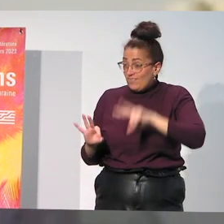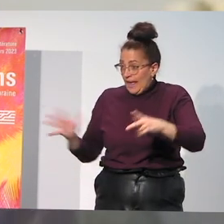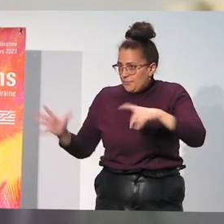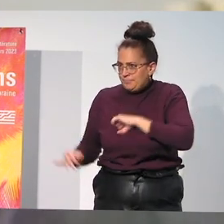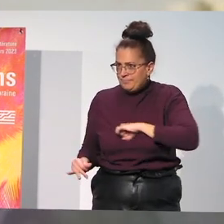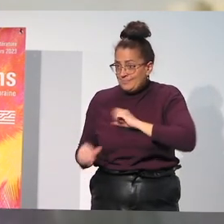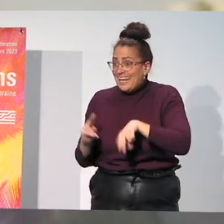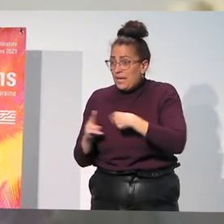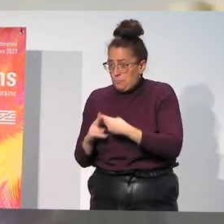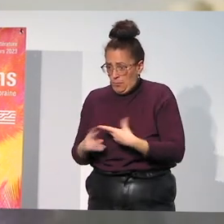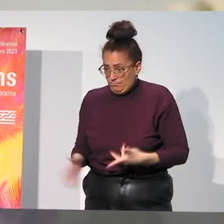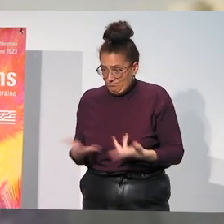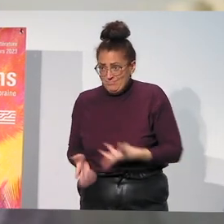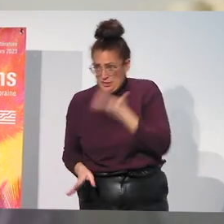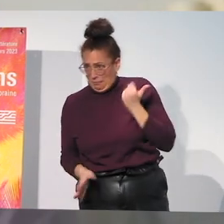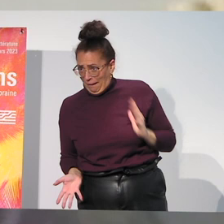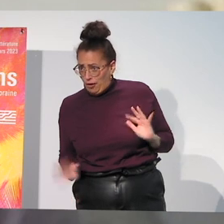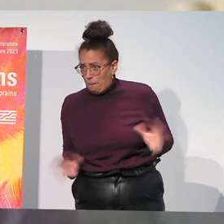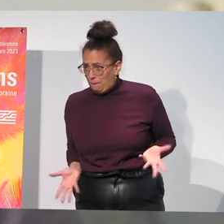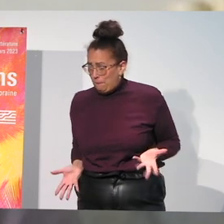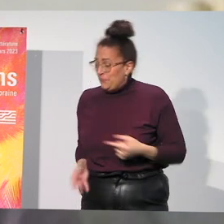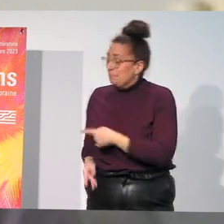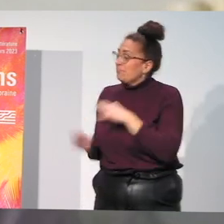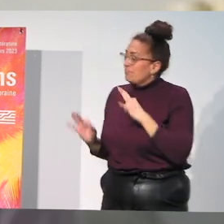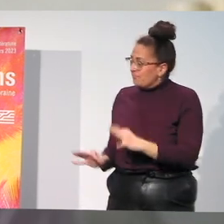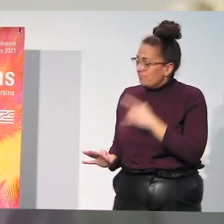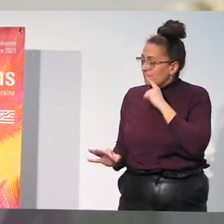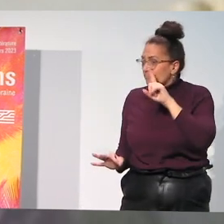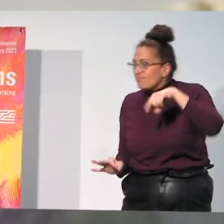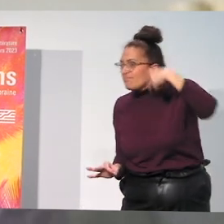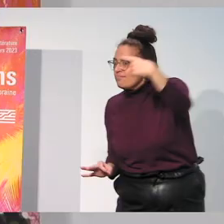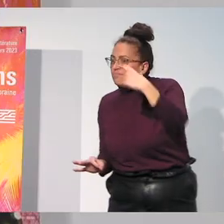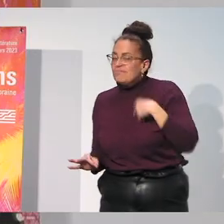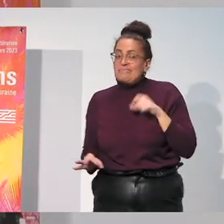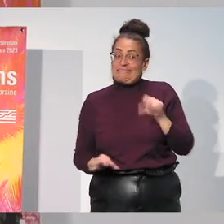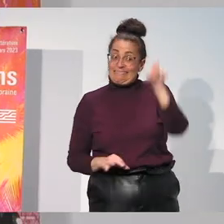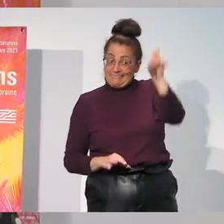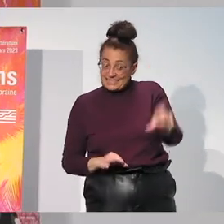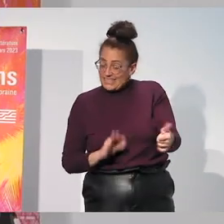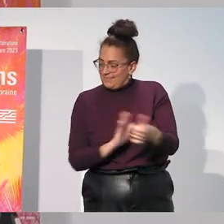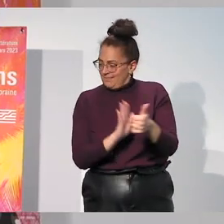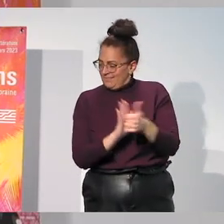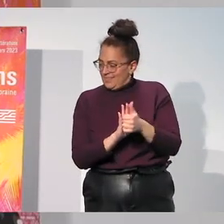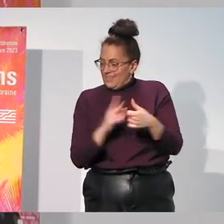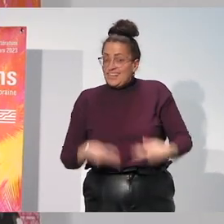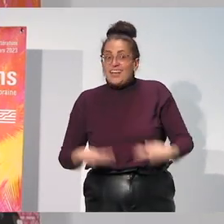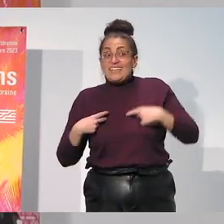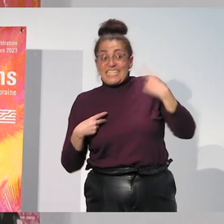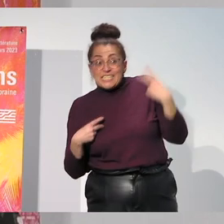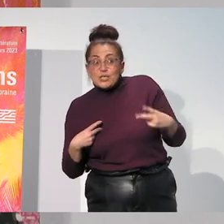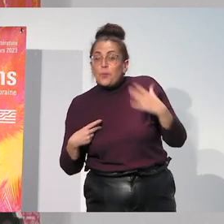heureusement. Oui, mais alors les prochaines biographies d'Augustin Mouchot, on va copier ce passage en expliquant